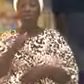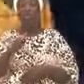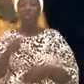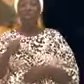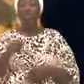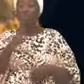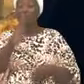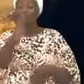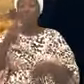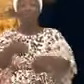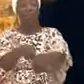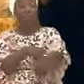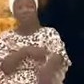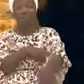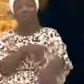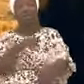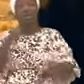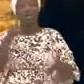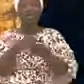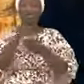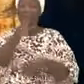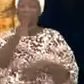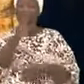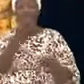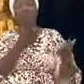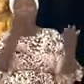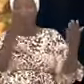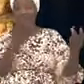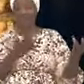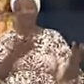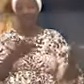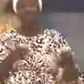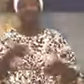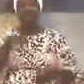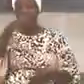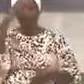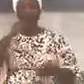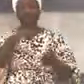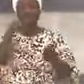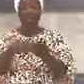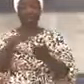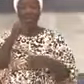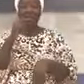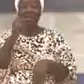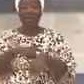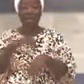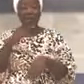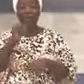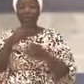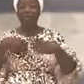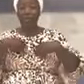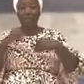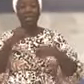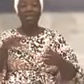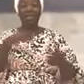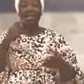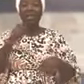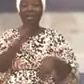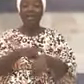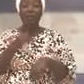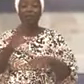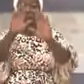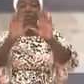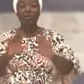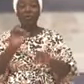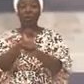pas ça ne tardera pas c'est le moment de ta guérison le moment de